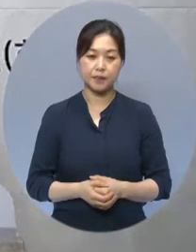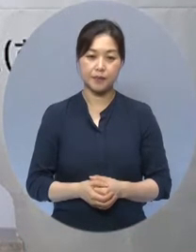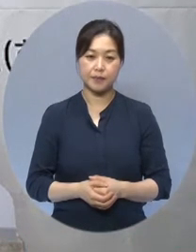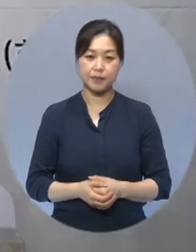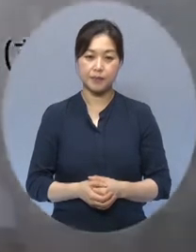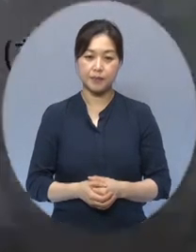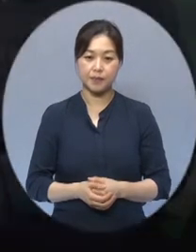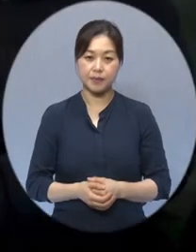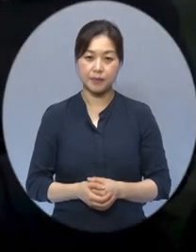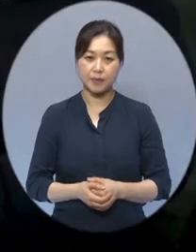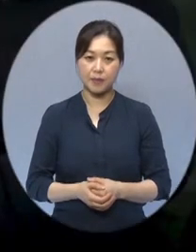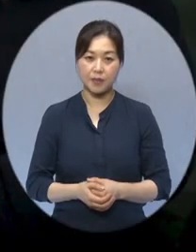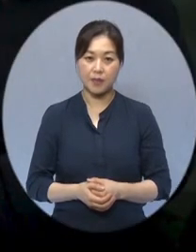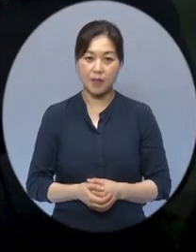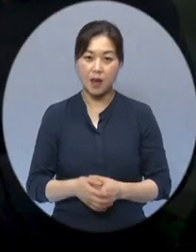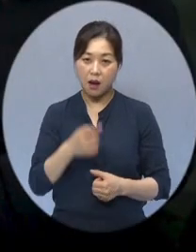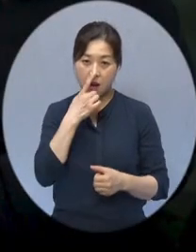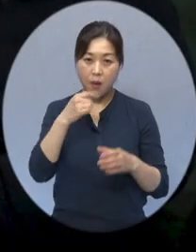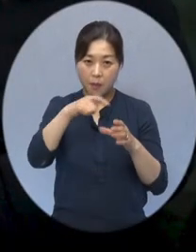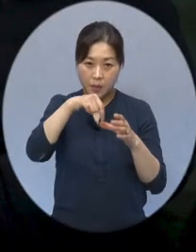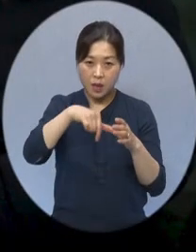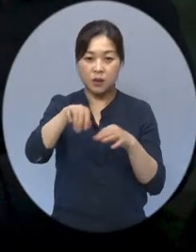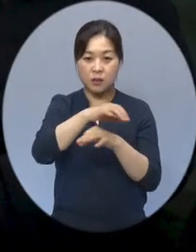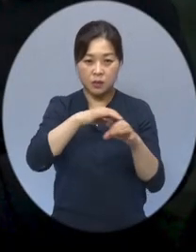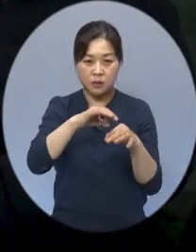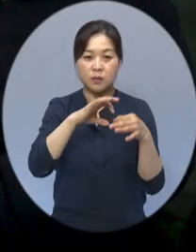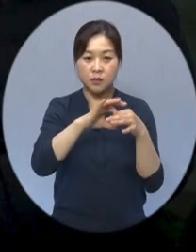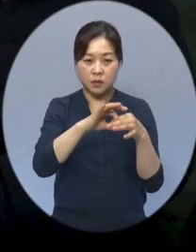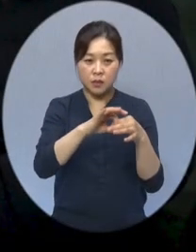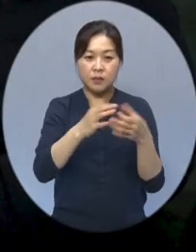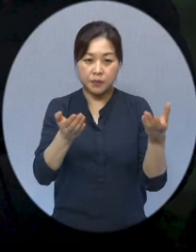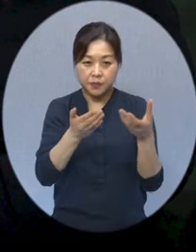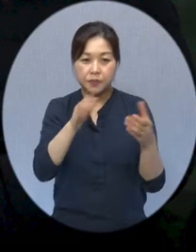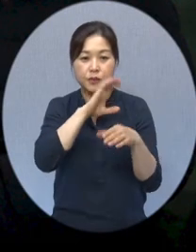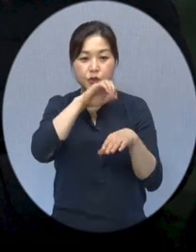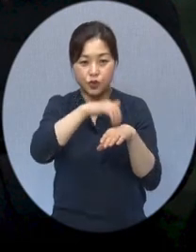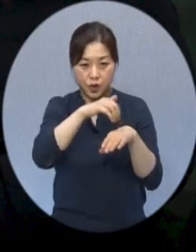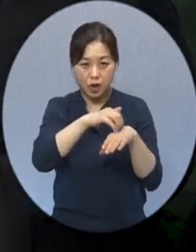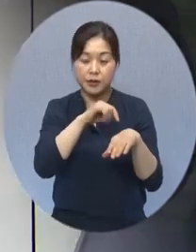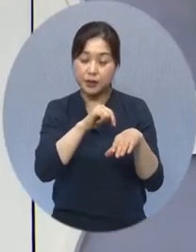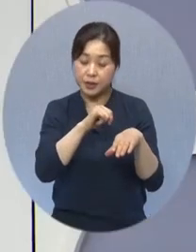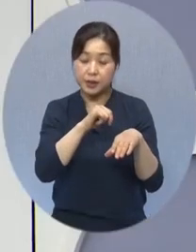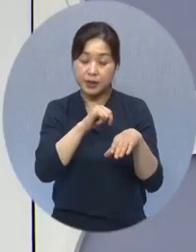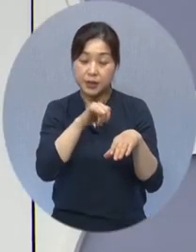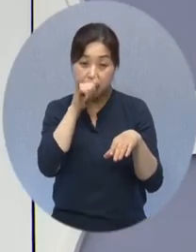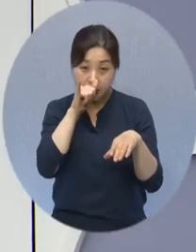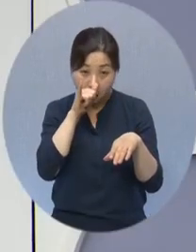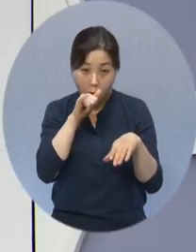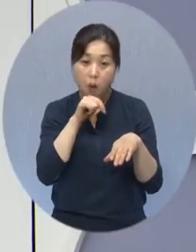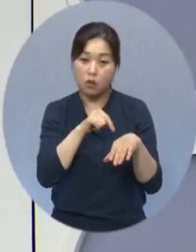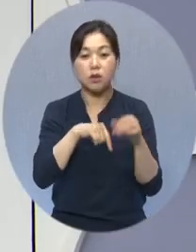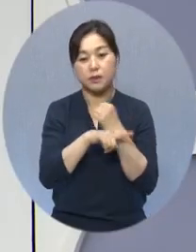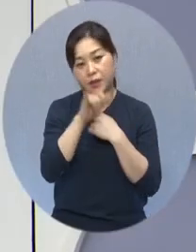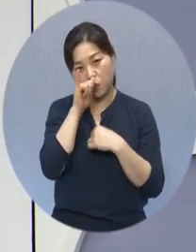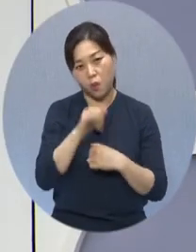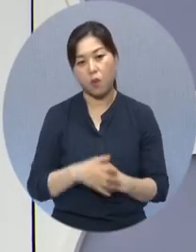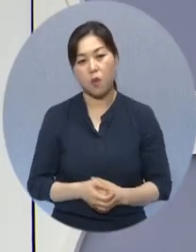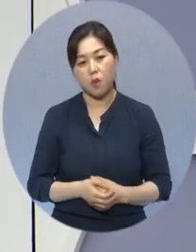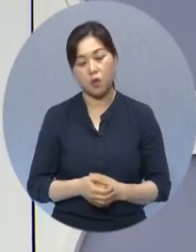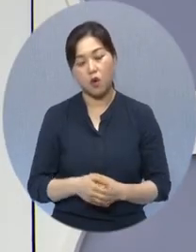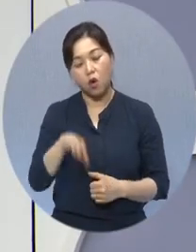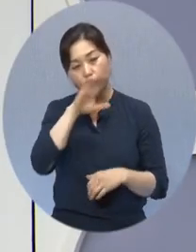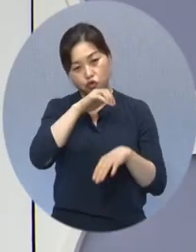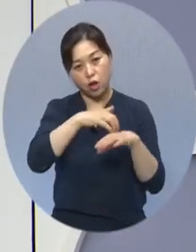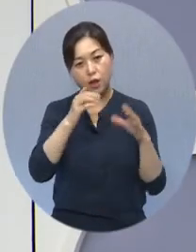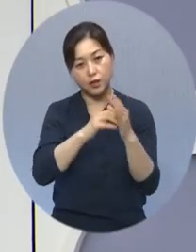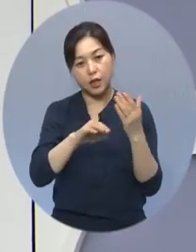이제 카페 운영에 대한 전반적인 직업 훈련을 받게 하는 데도 의미가 있고 그 훈련이